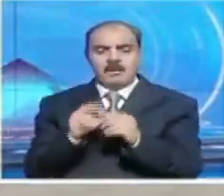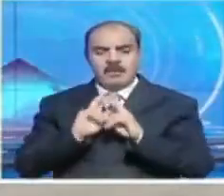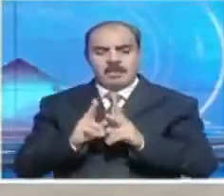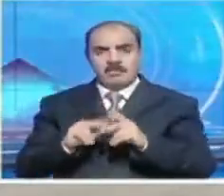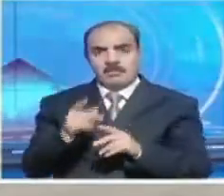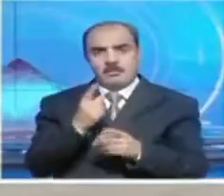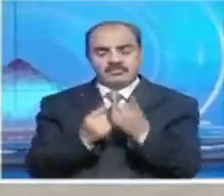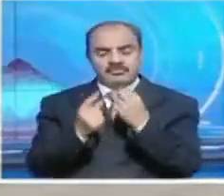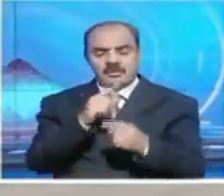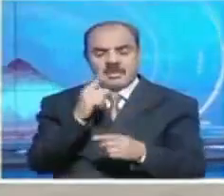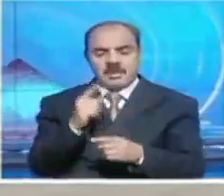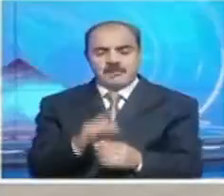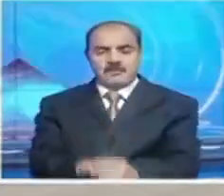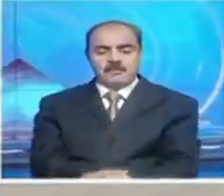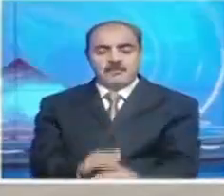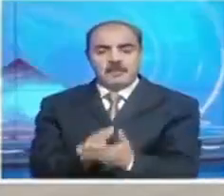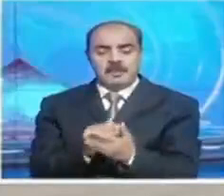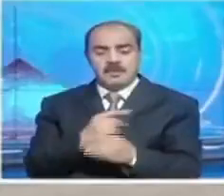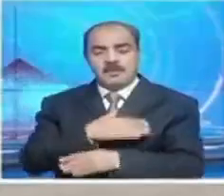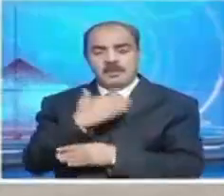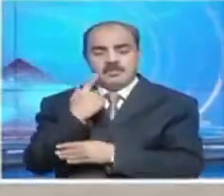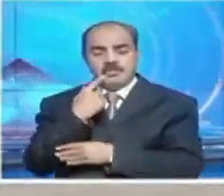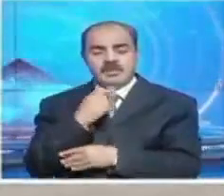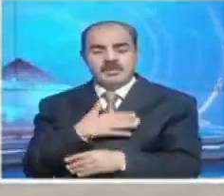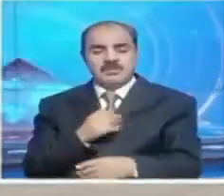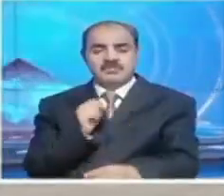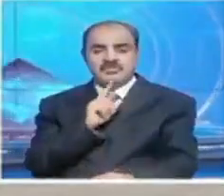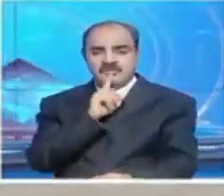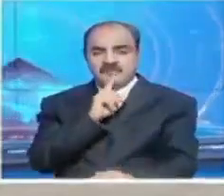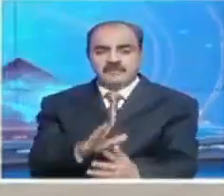جنسيات العالم. من معبر قسطلة الحدودي، أشرف مبارك، التلفزيون المصري.